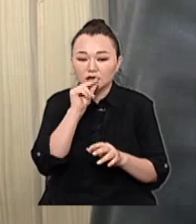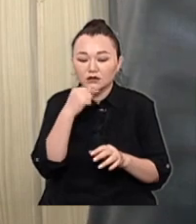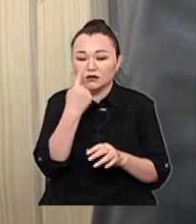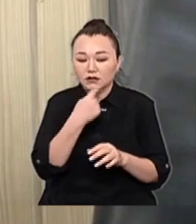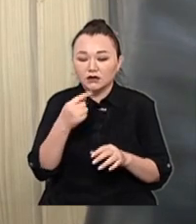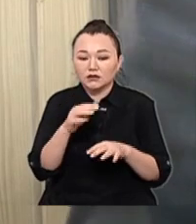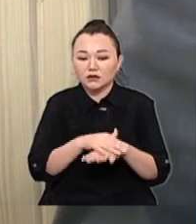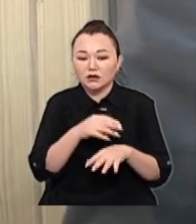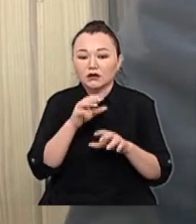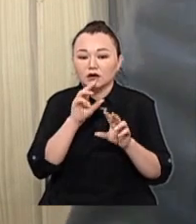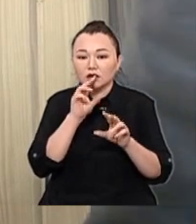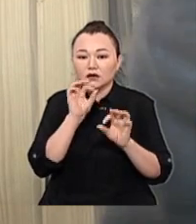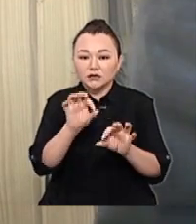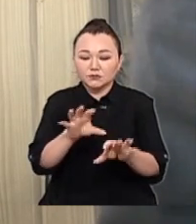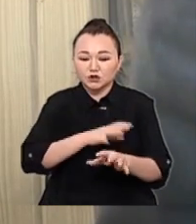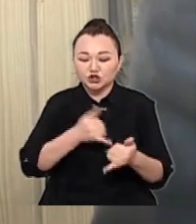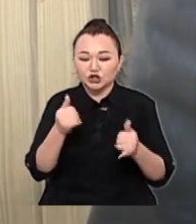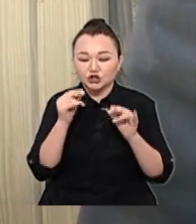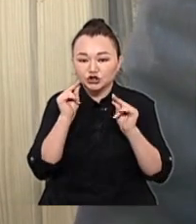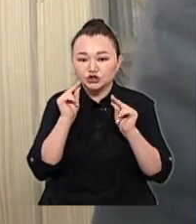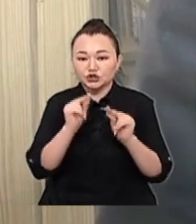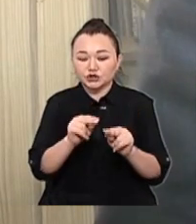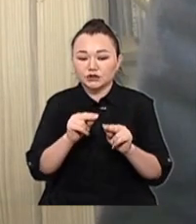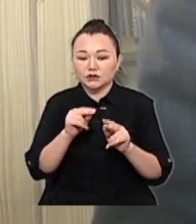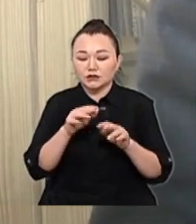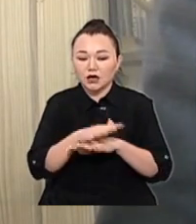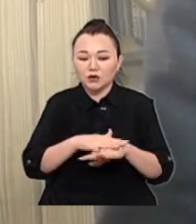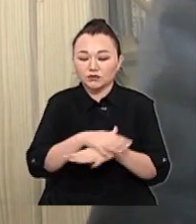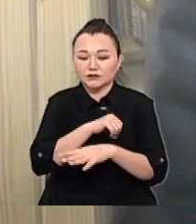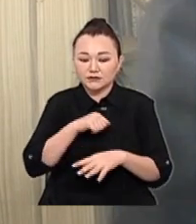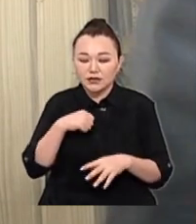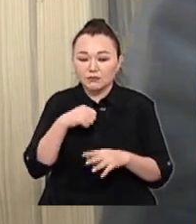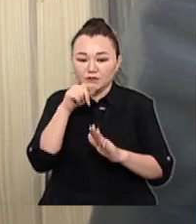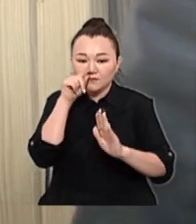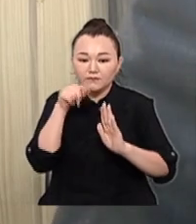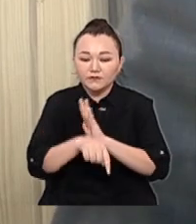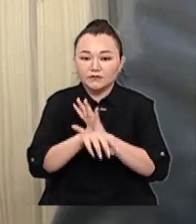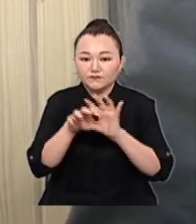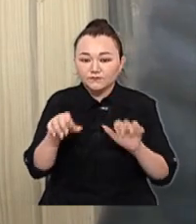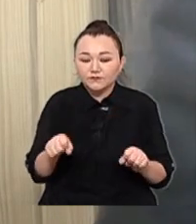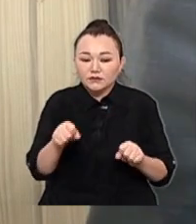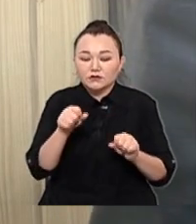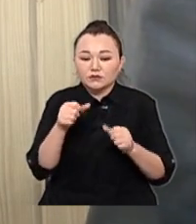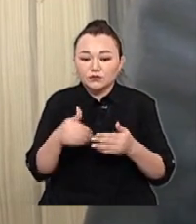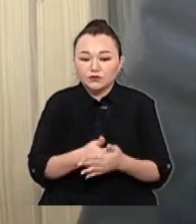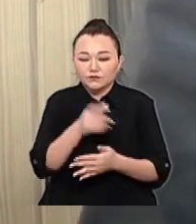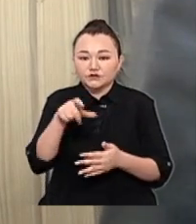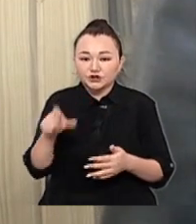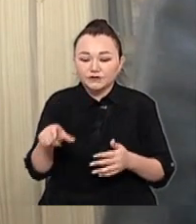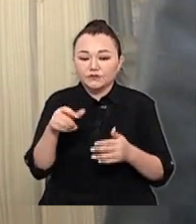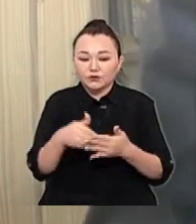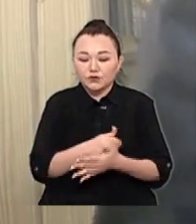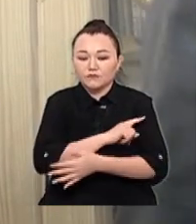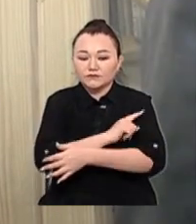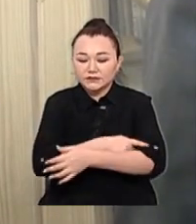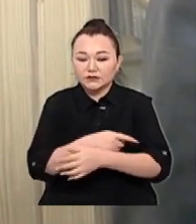дабыра ретінде айтсақ, енді шын мәнінде де халықтың өзі билікке араласу үшін жаңа адамдарды, жаңа